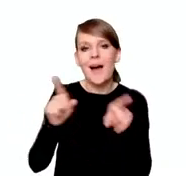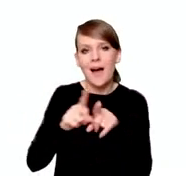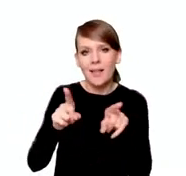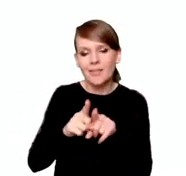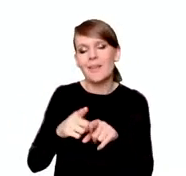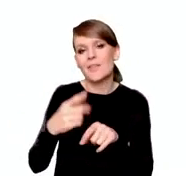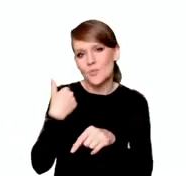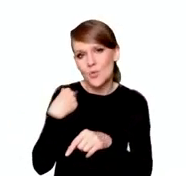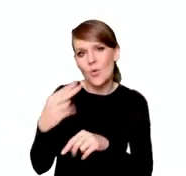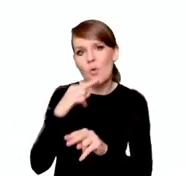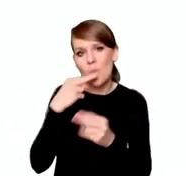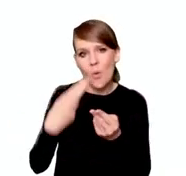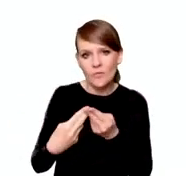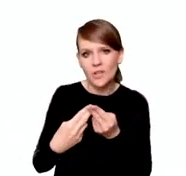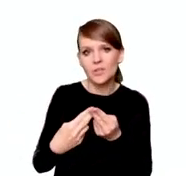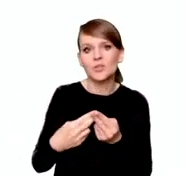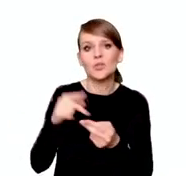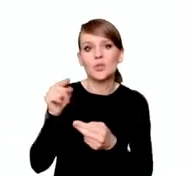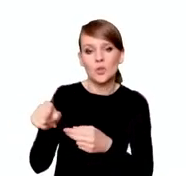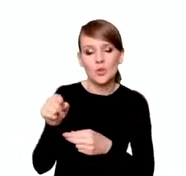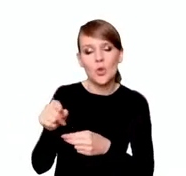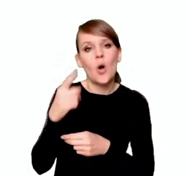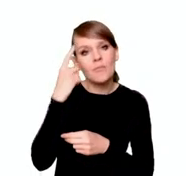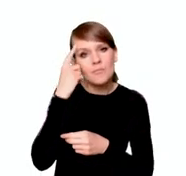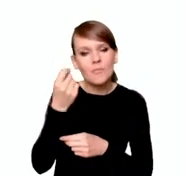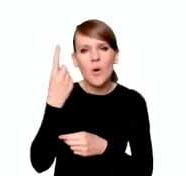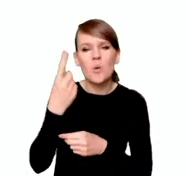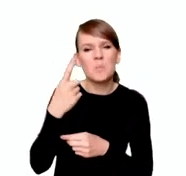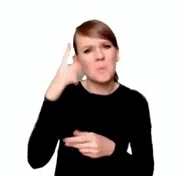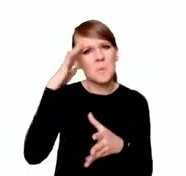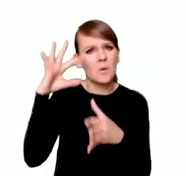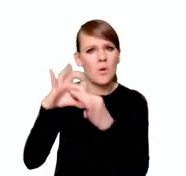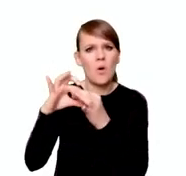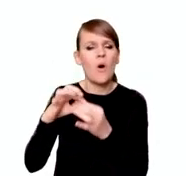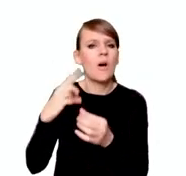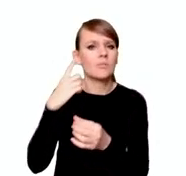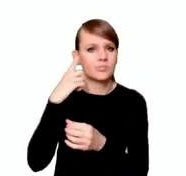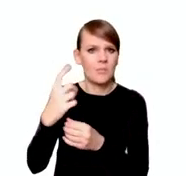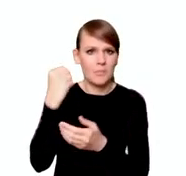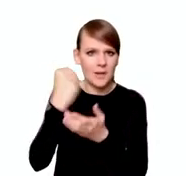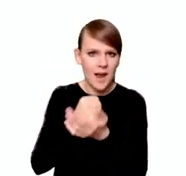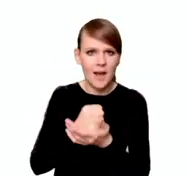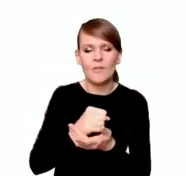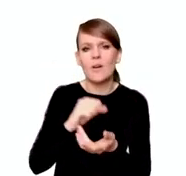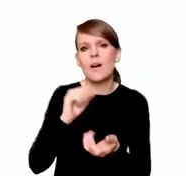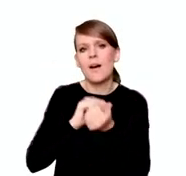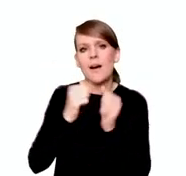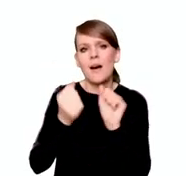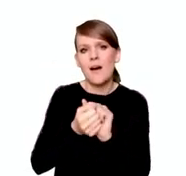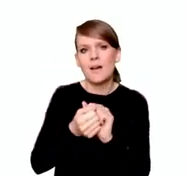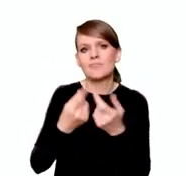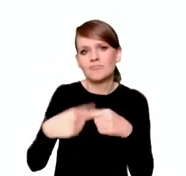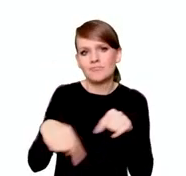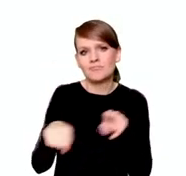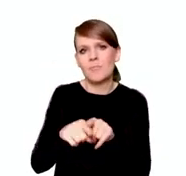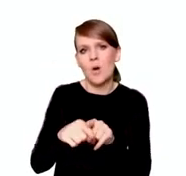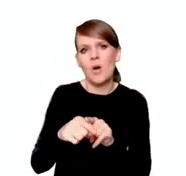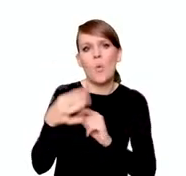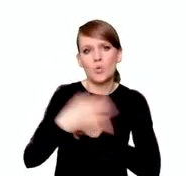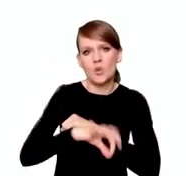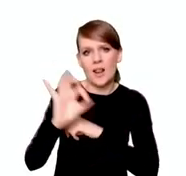że koncepcja społecznej odpowiedzialności kojarzy się z przestrzeganiem prawa czy z wypełnianiem statutowych obowiązków uczelni.